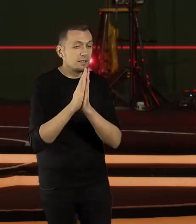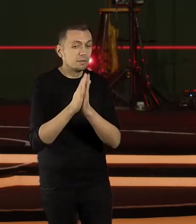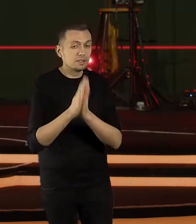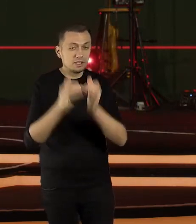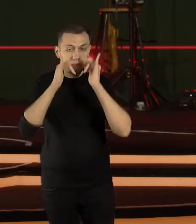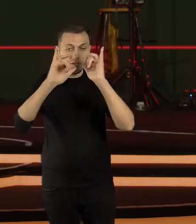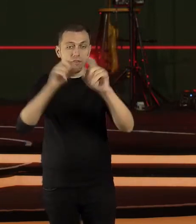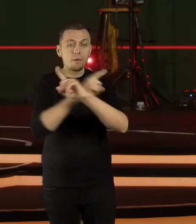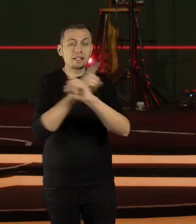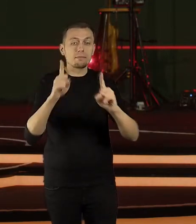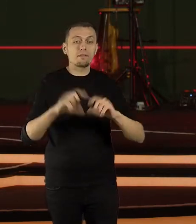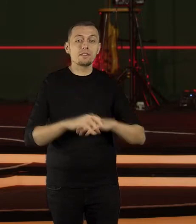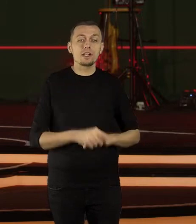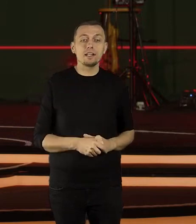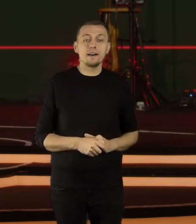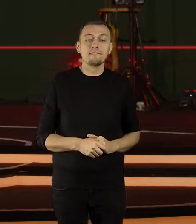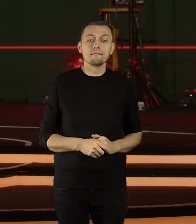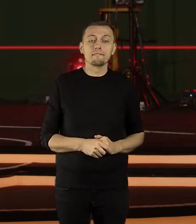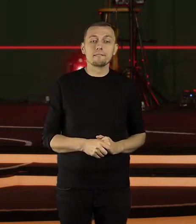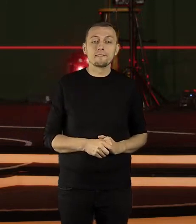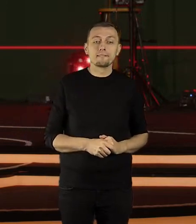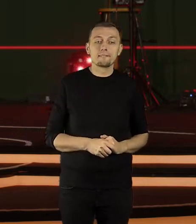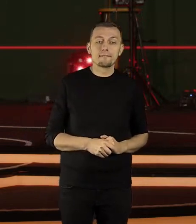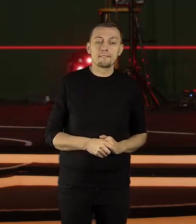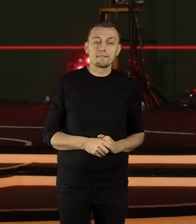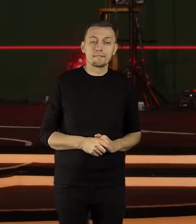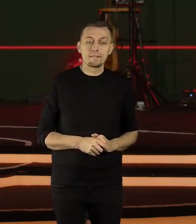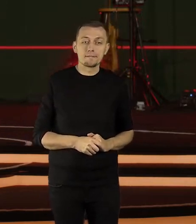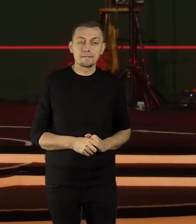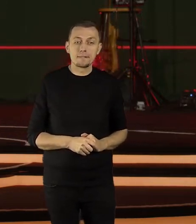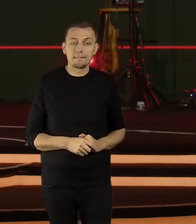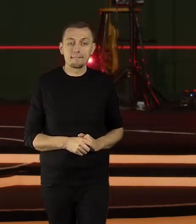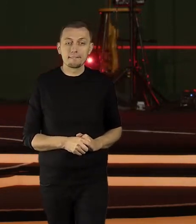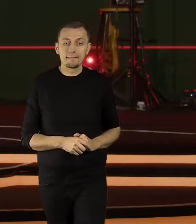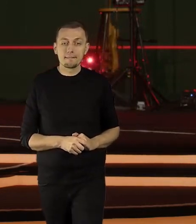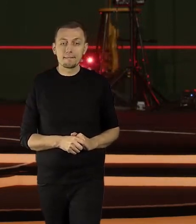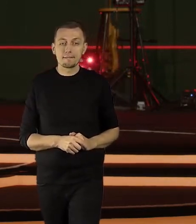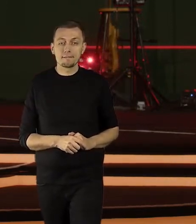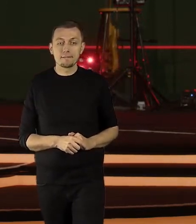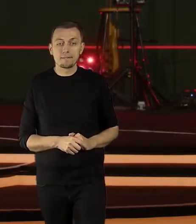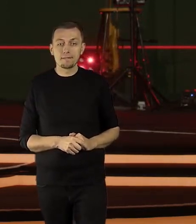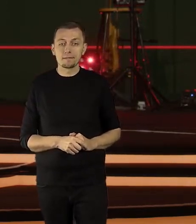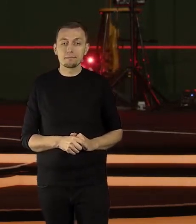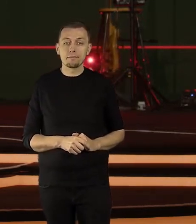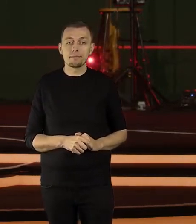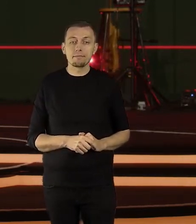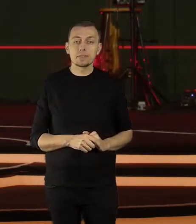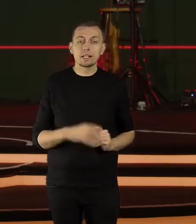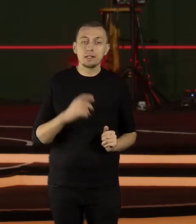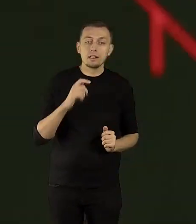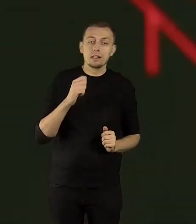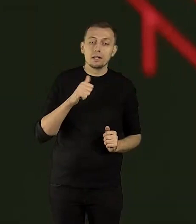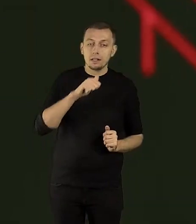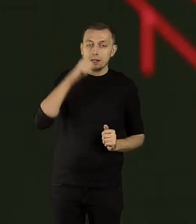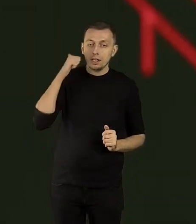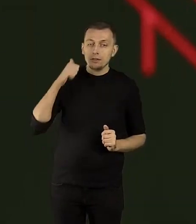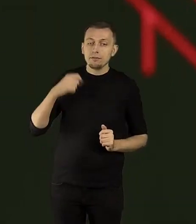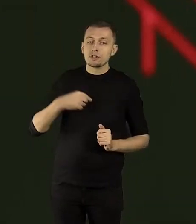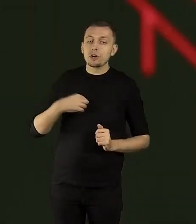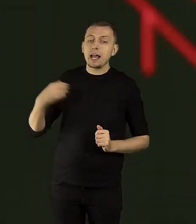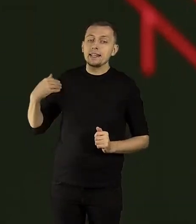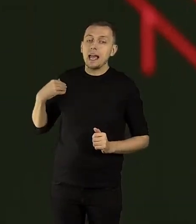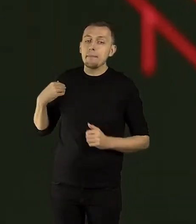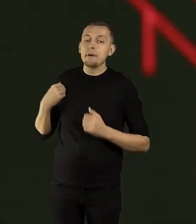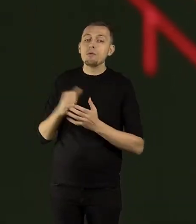powiedzieć Jezus, a on doświadczy Zbawiciela. Ja wczoraj podróżowałem Uberem z muzułmaninem. Wiecie, o kim